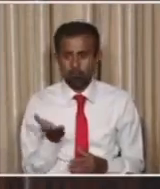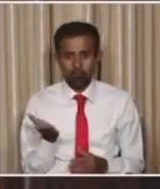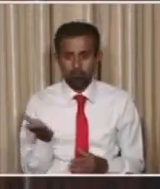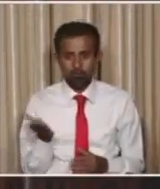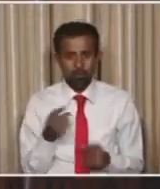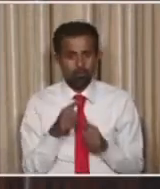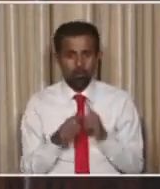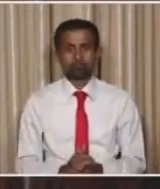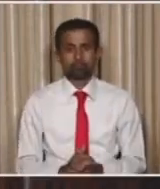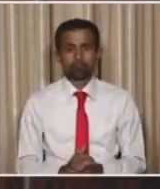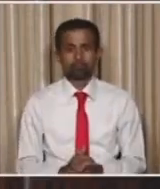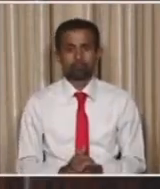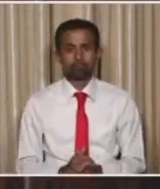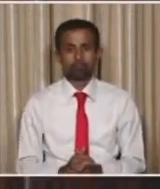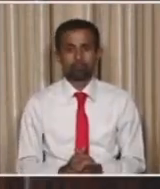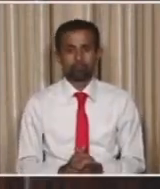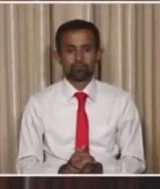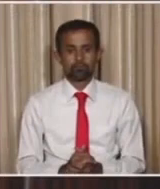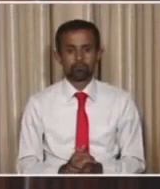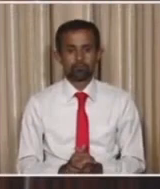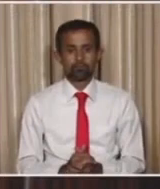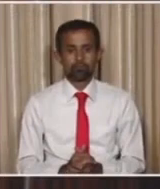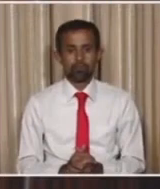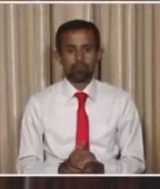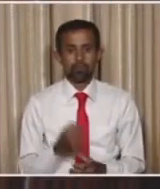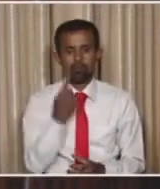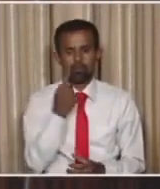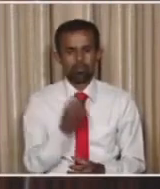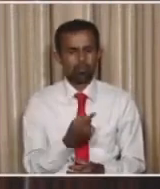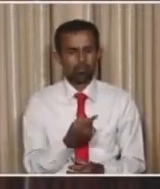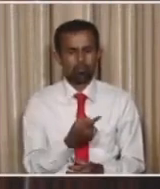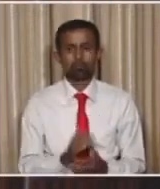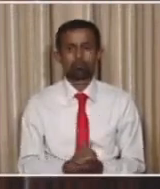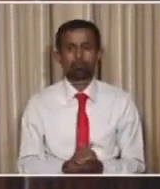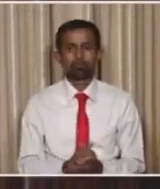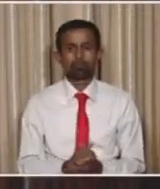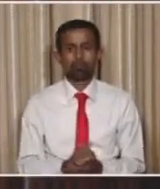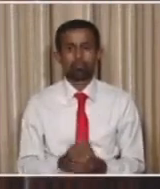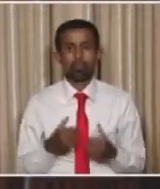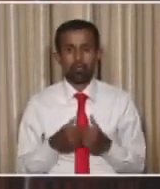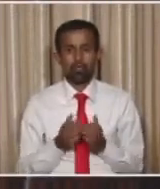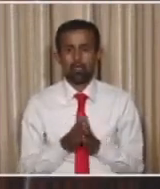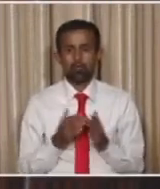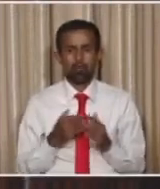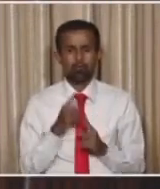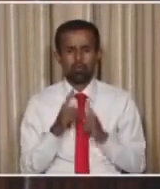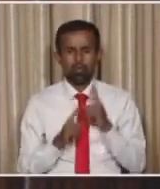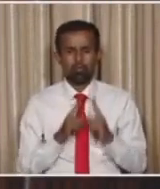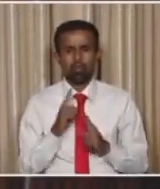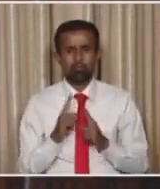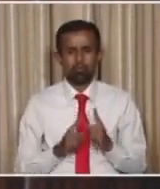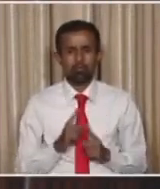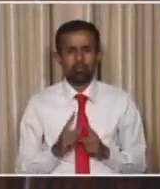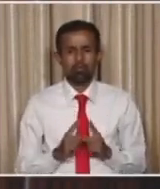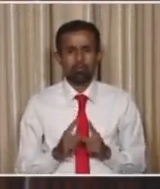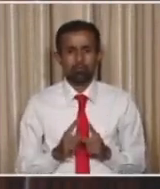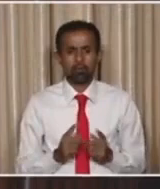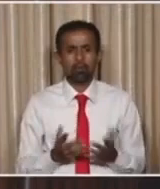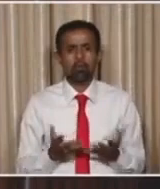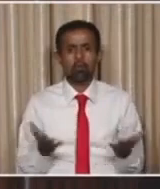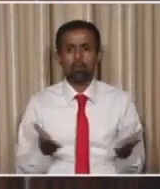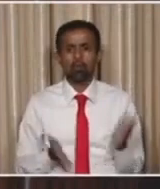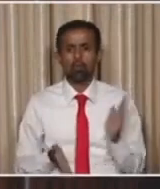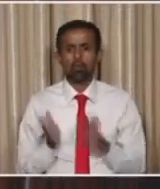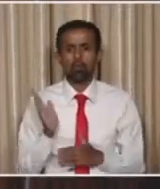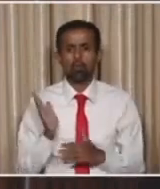එවැනි සාකච්ඡාවන් වලට? අපි දකිනවා බොහෝ අවස්ථාවල අපි කරන සාකච්ඡාවන් කොහෙද